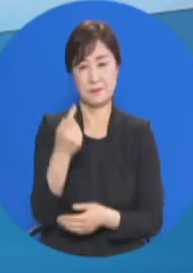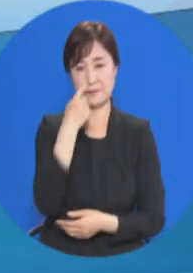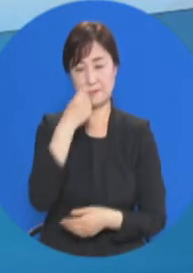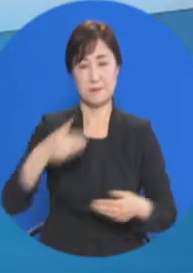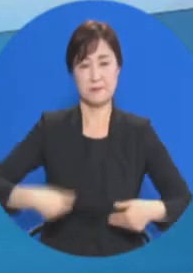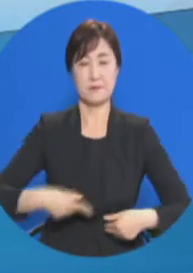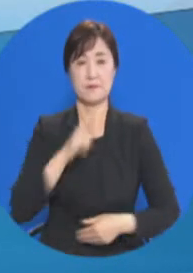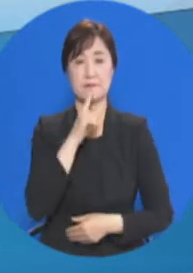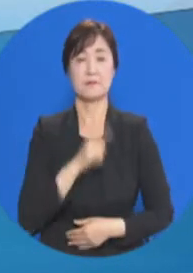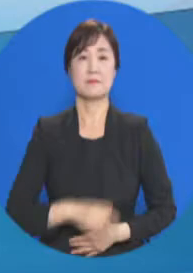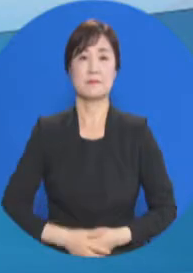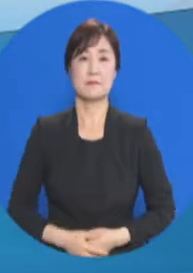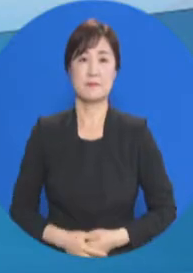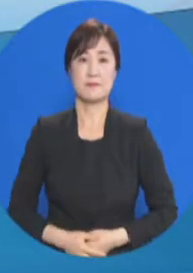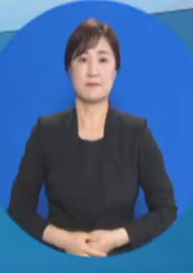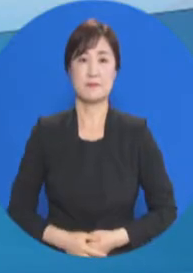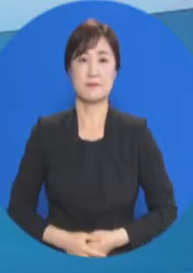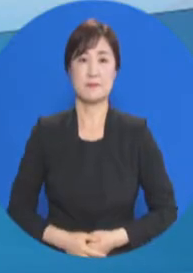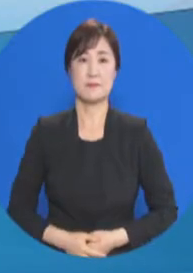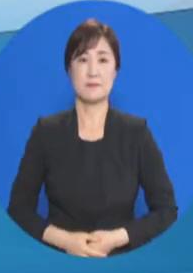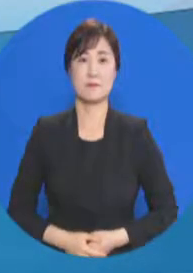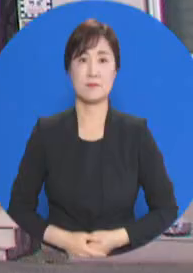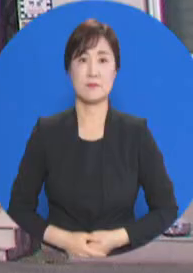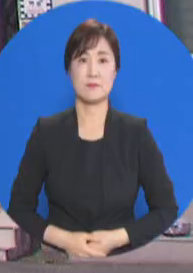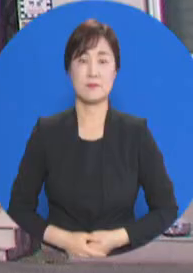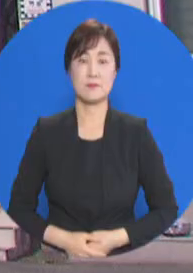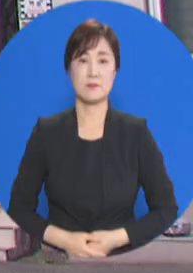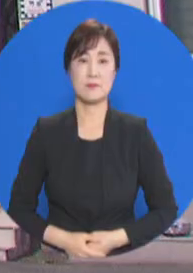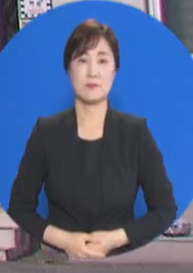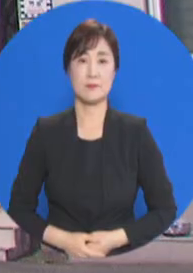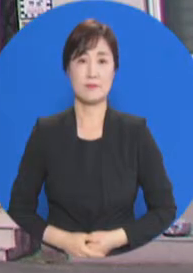있습니다. 박민주 기자가 취재했습니다.